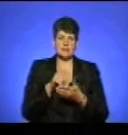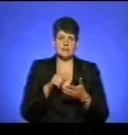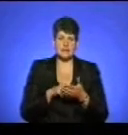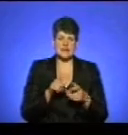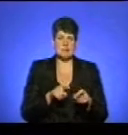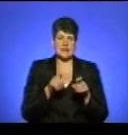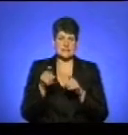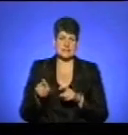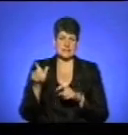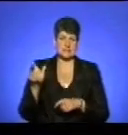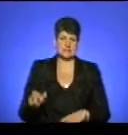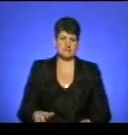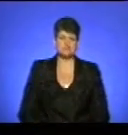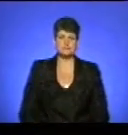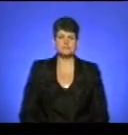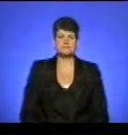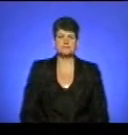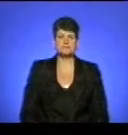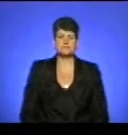Світлана Шумна, Юрій Багий, новини.